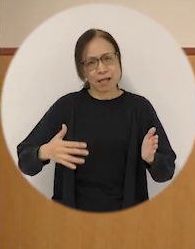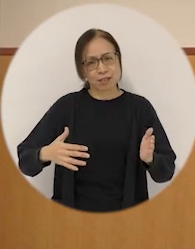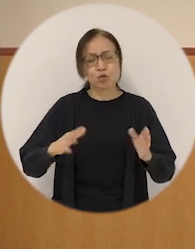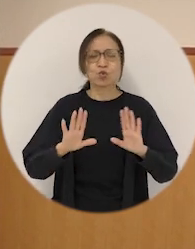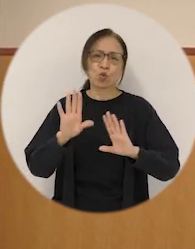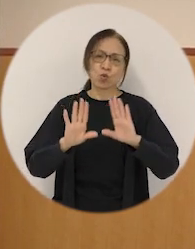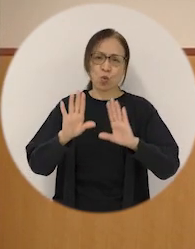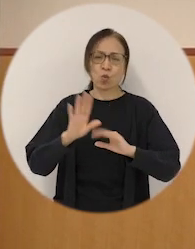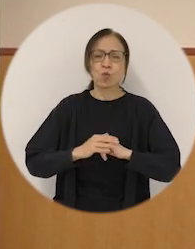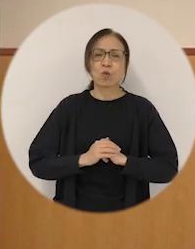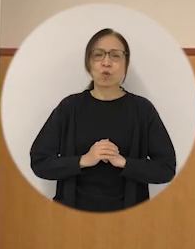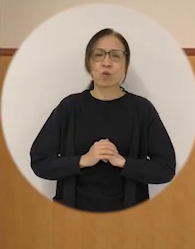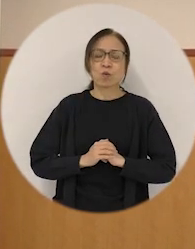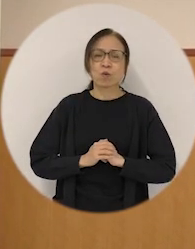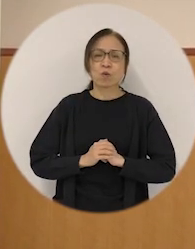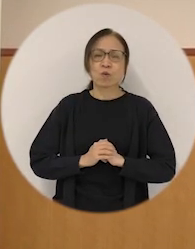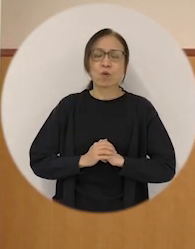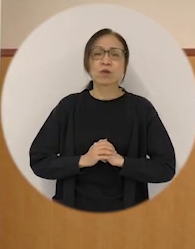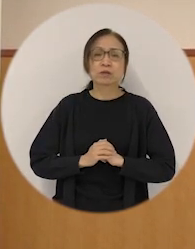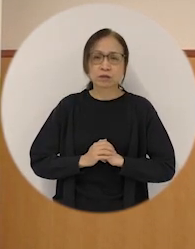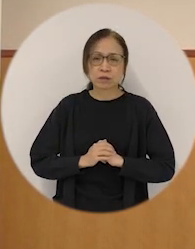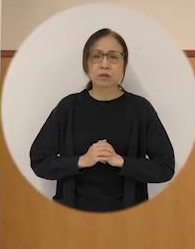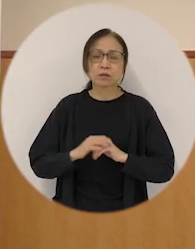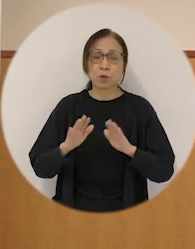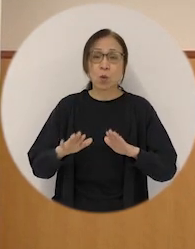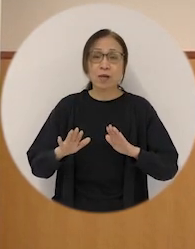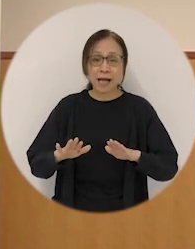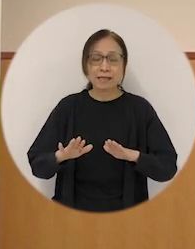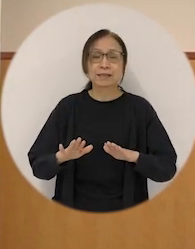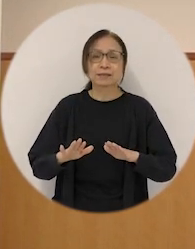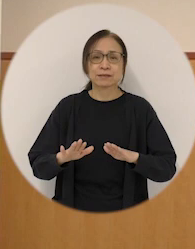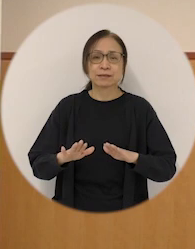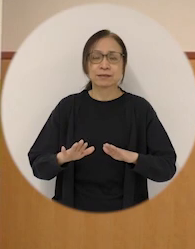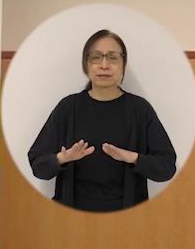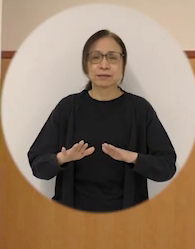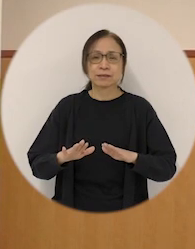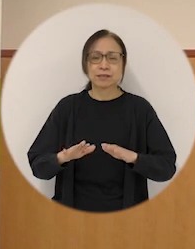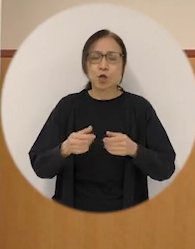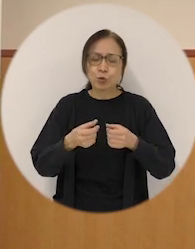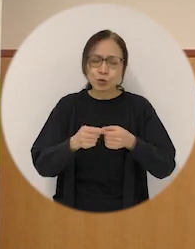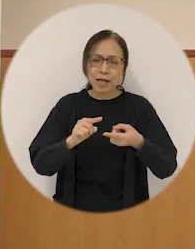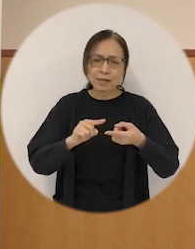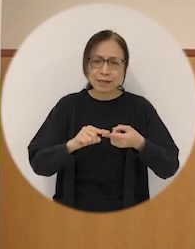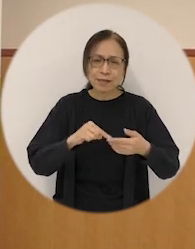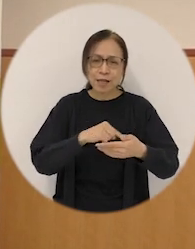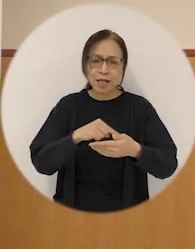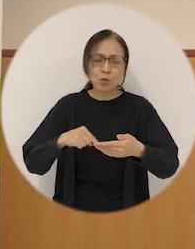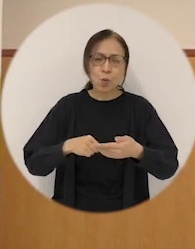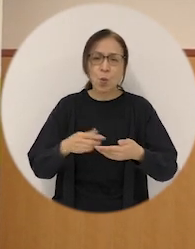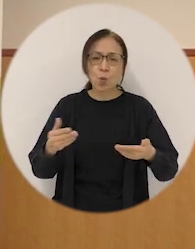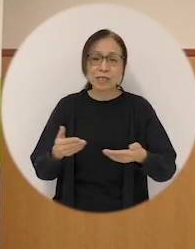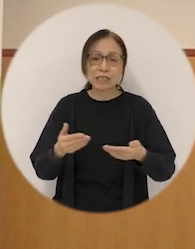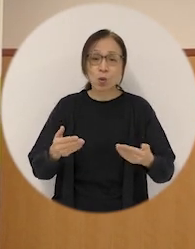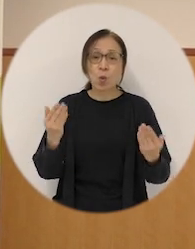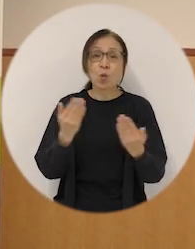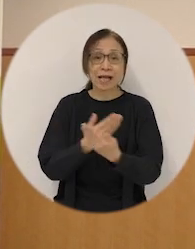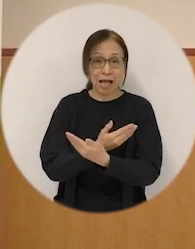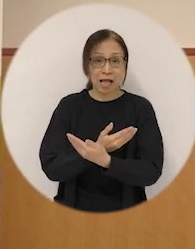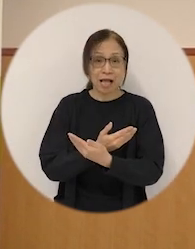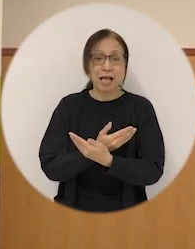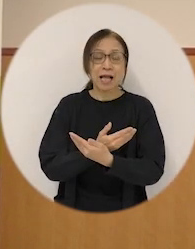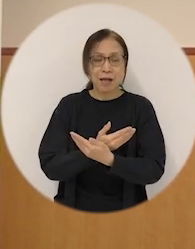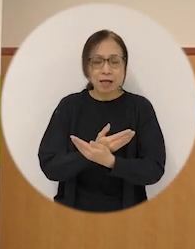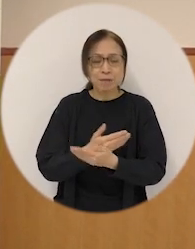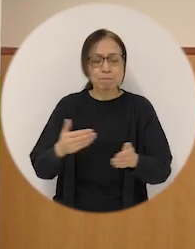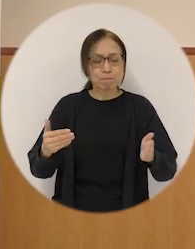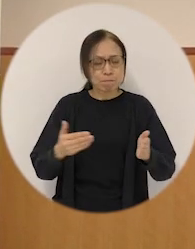ですので、今回その具体的な内容で事業化というか、ところまでは至らなか